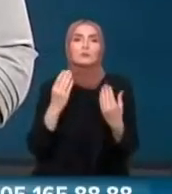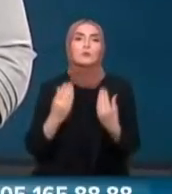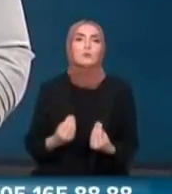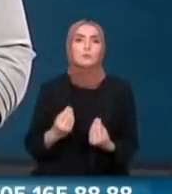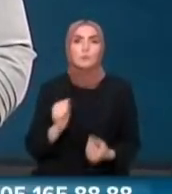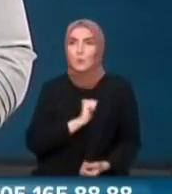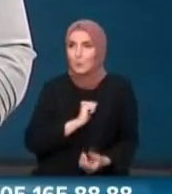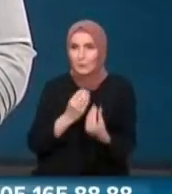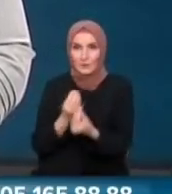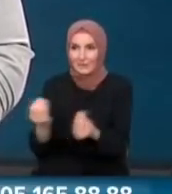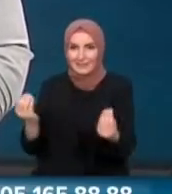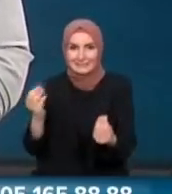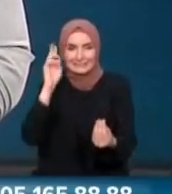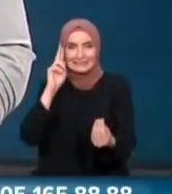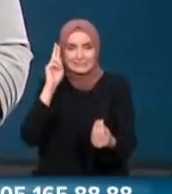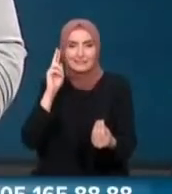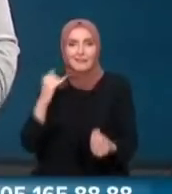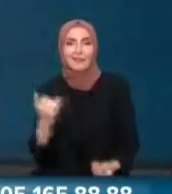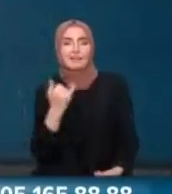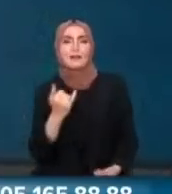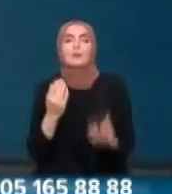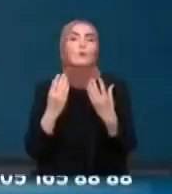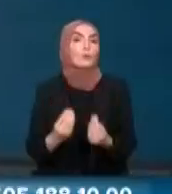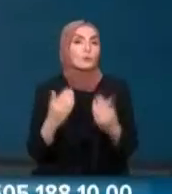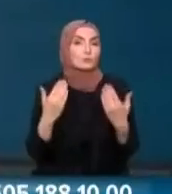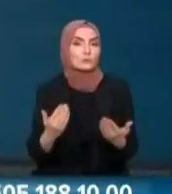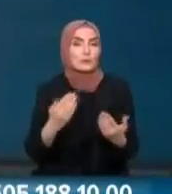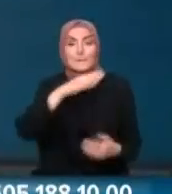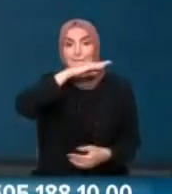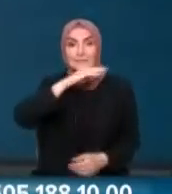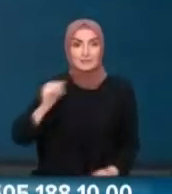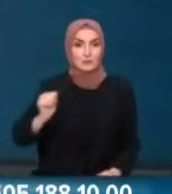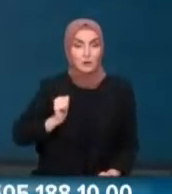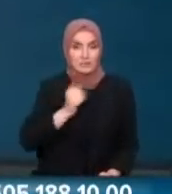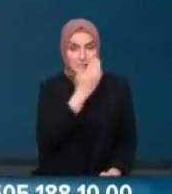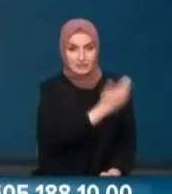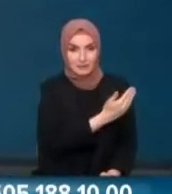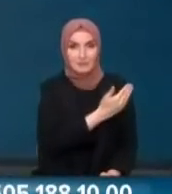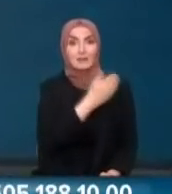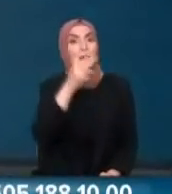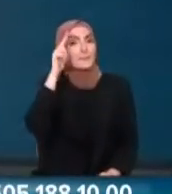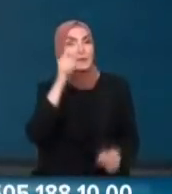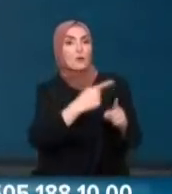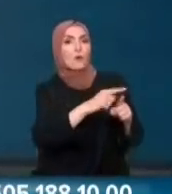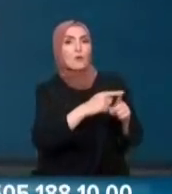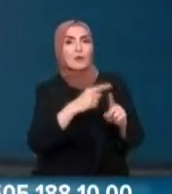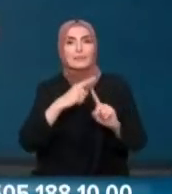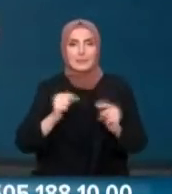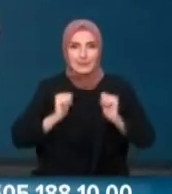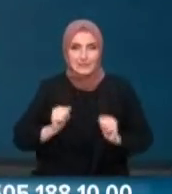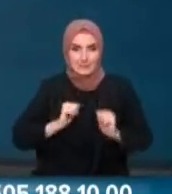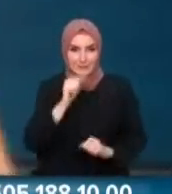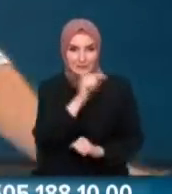alay konusu oldular. Mısır ordusu Amerika ile yaptığı ortak tatbikatı sosyal medyadan paylaştığı bir fotoğrafla duyurdu.